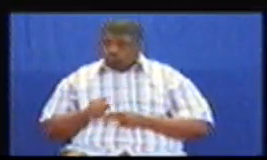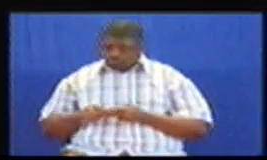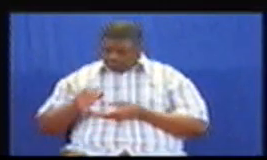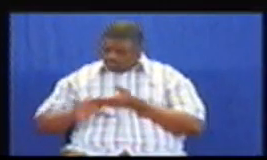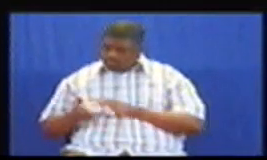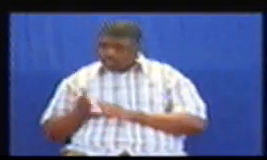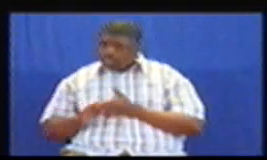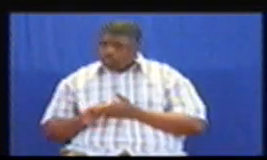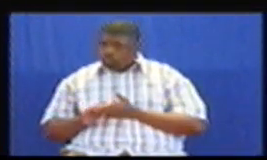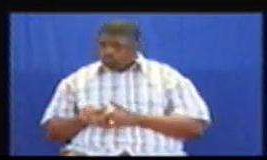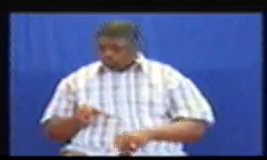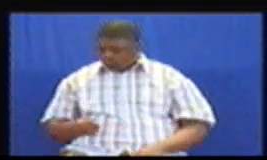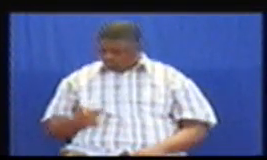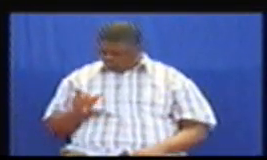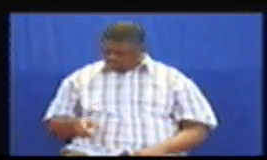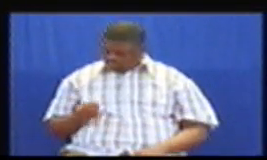kati ya mtuhumiwa na DPP,